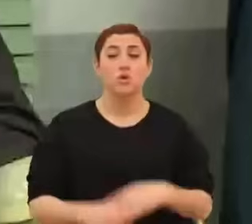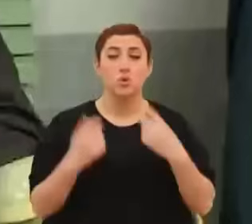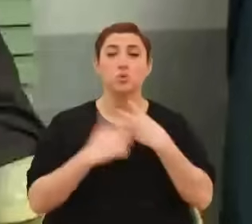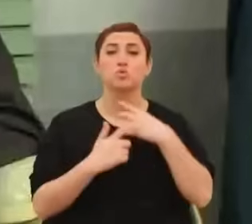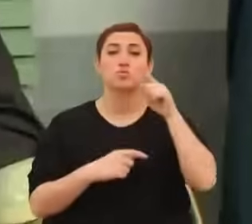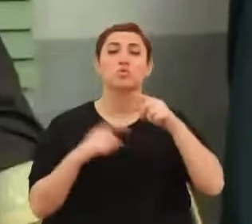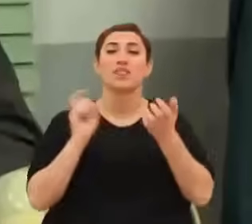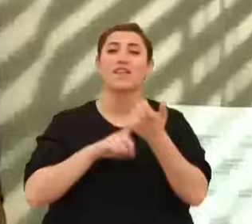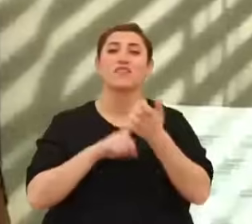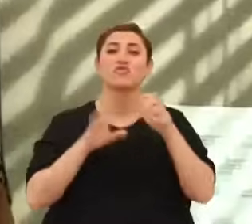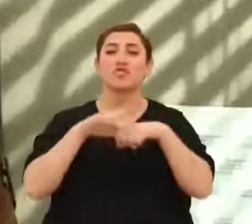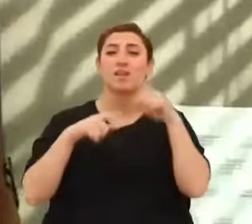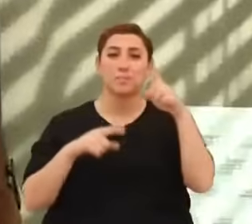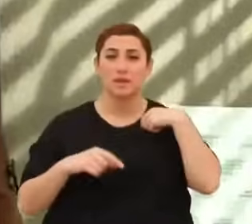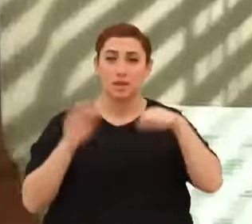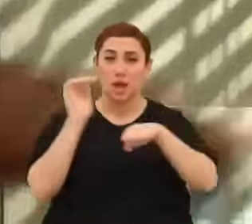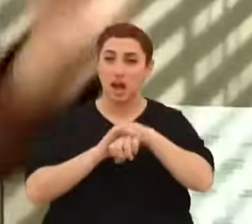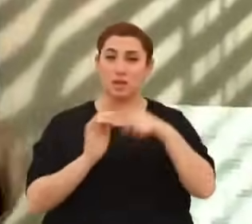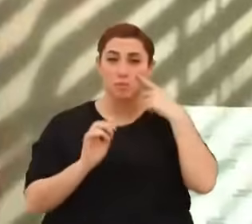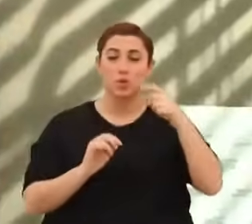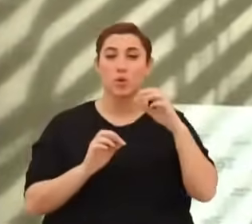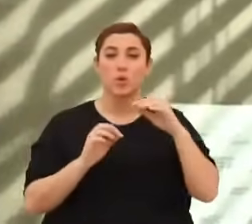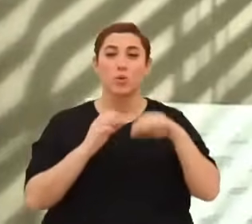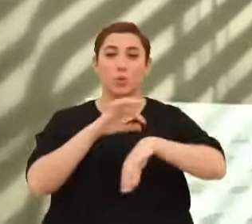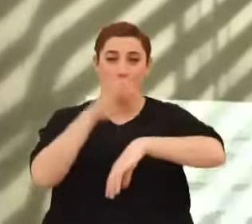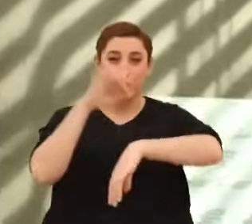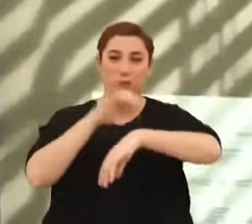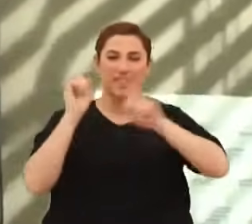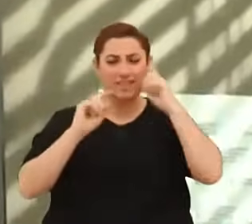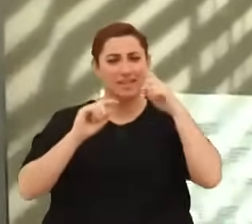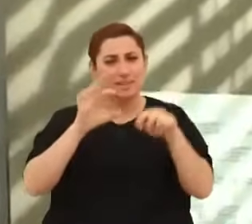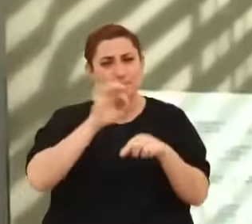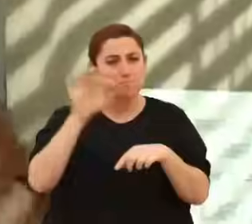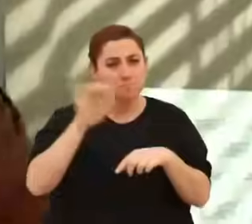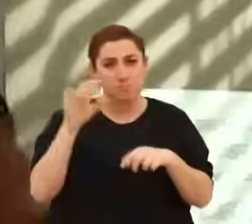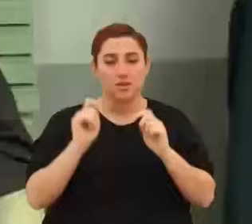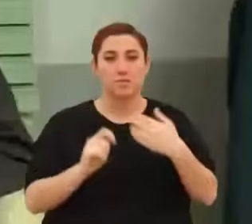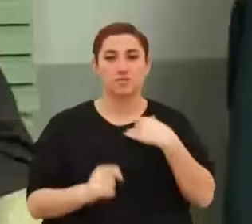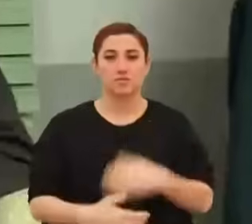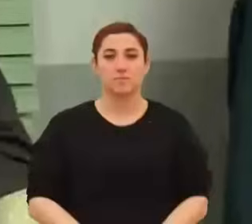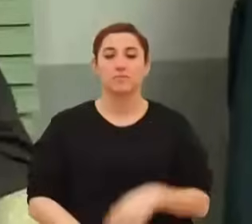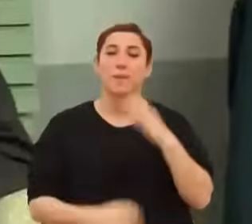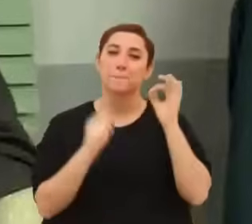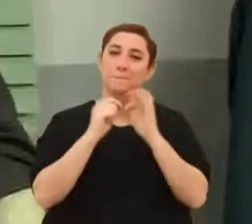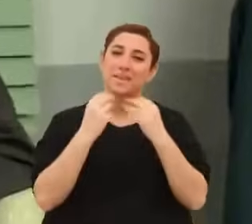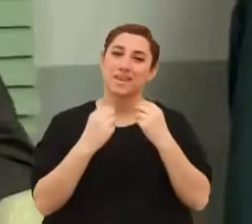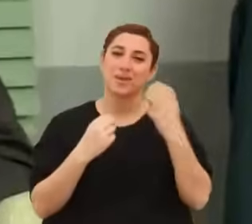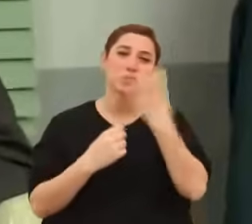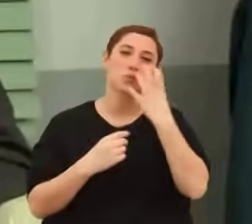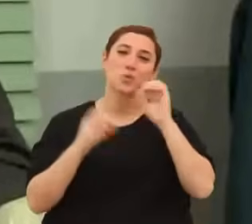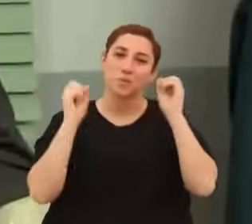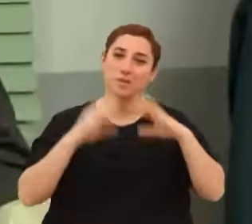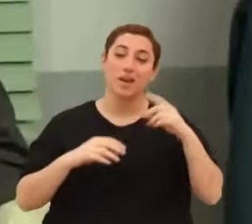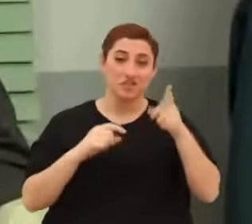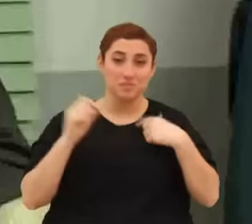Yusuf, bu tavuğumu çalanı bir yakalayayım var ya, böyle tüylerini böyle tek tek tek yolacağım. Ya Bekir, türkü falan söylemeyi